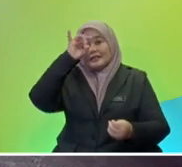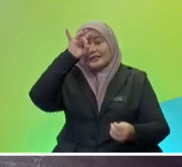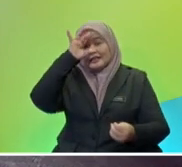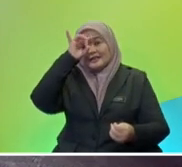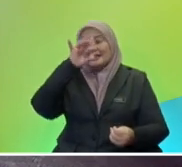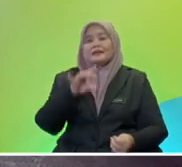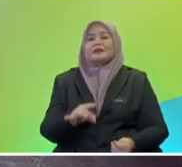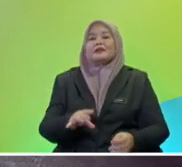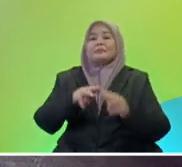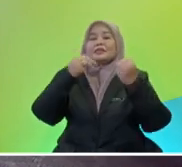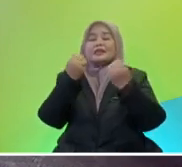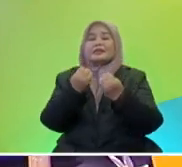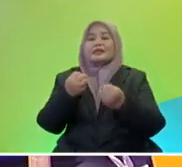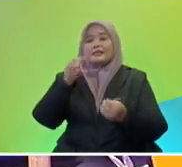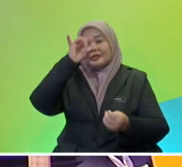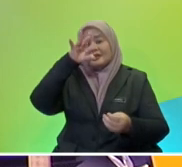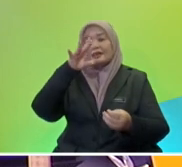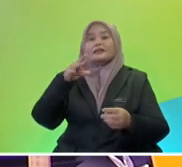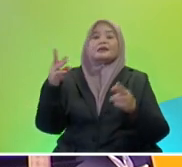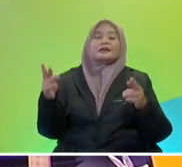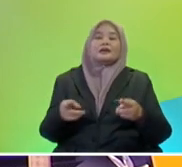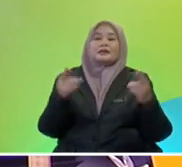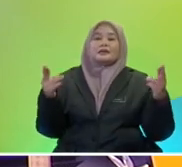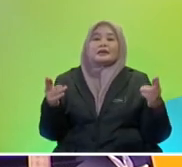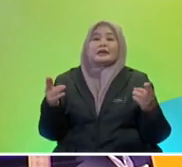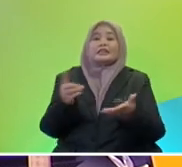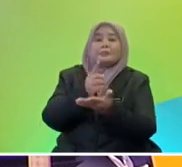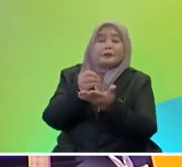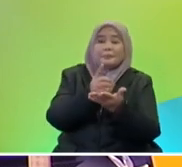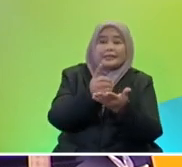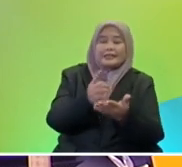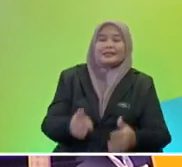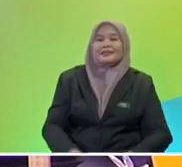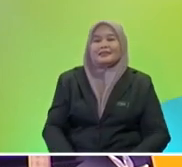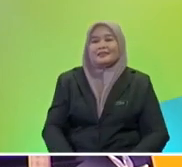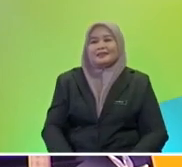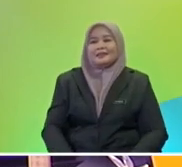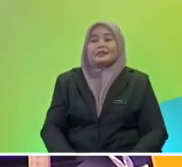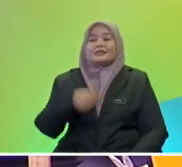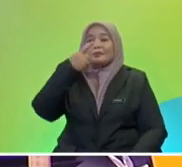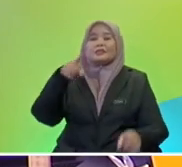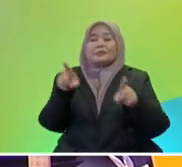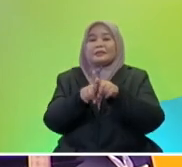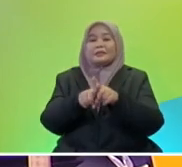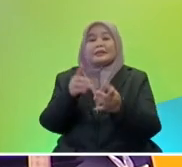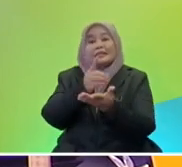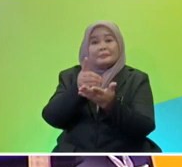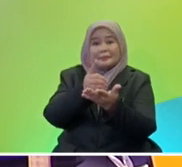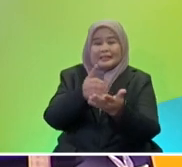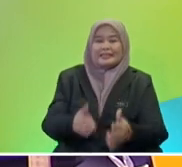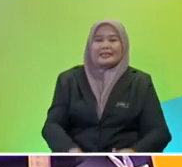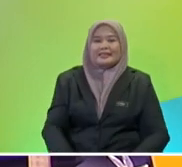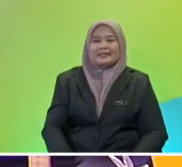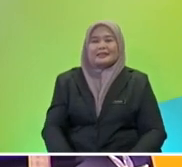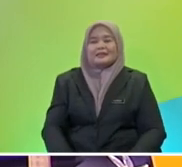masyarakat India merayakan hari di pawali Oke sebut sama-sama di pawali